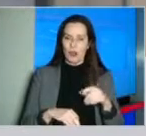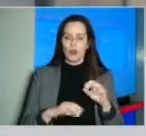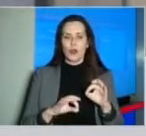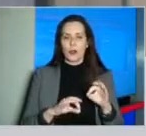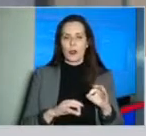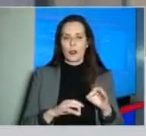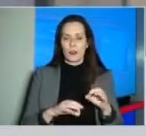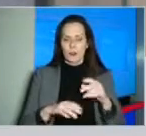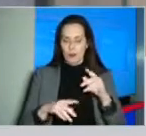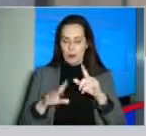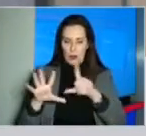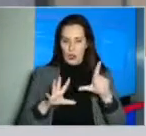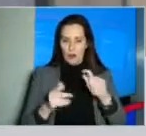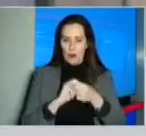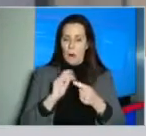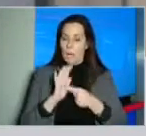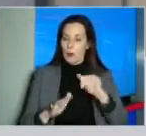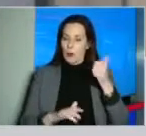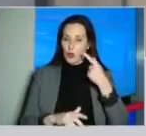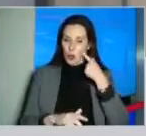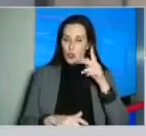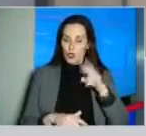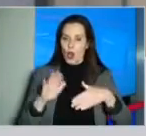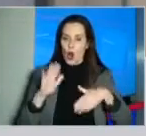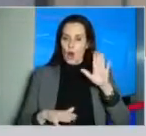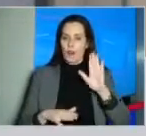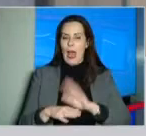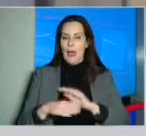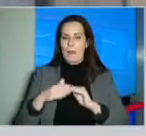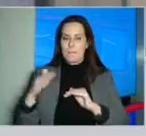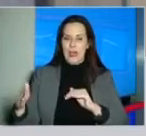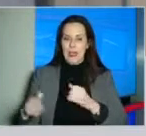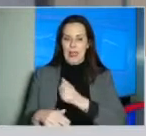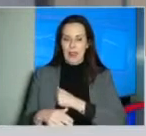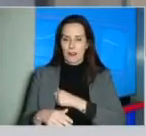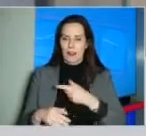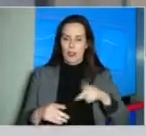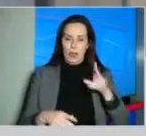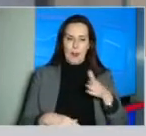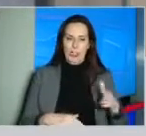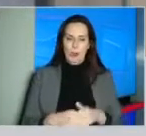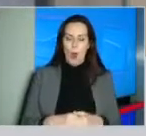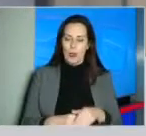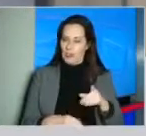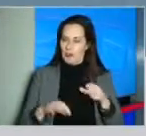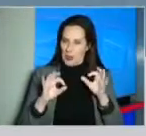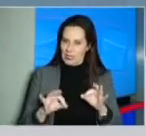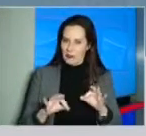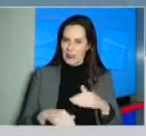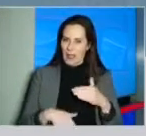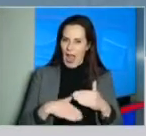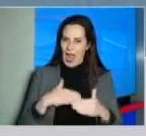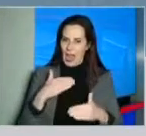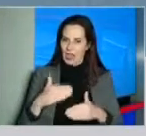בעצם נשבר ב-77, כשפעם ראשונה אנחנו רואים שיש רוב לגוש הימין דתיים על פני גוש השמאל. זאת אומרת, זה בעצם איזשהו